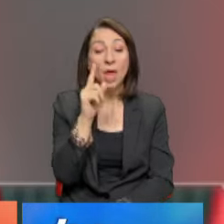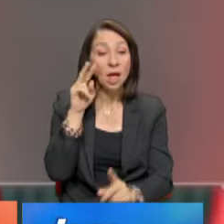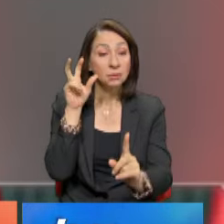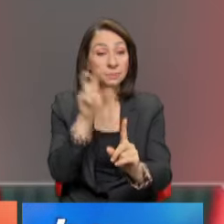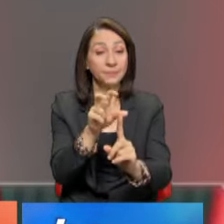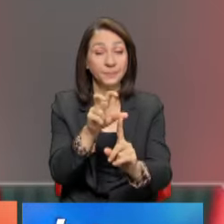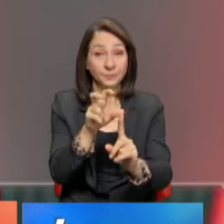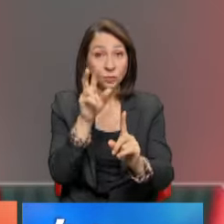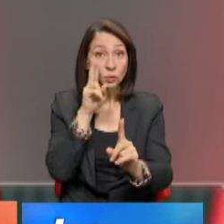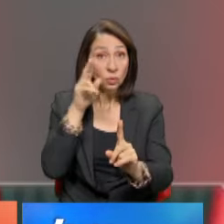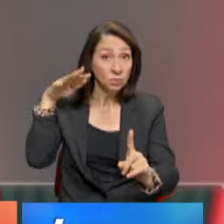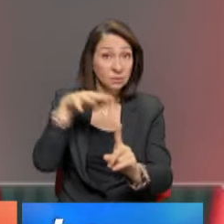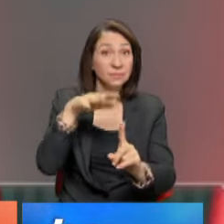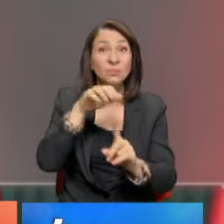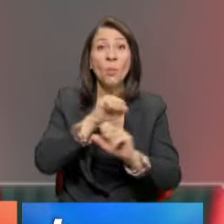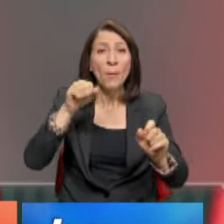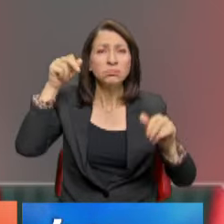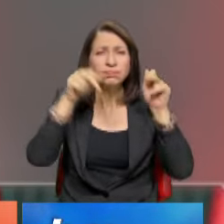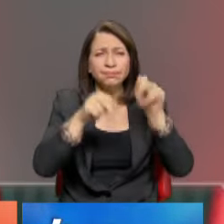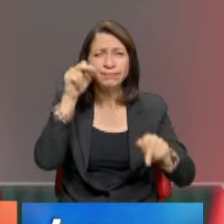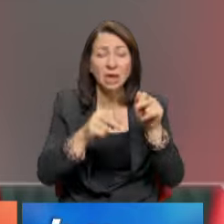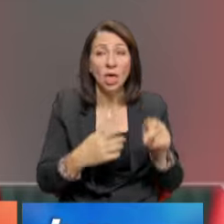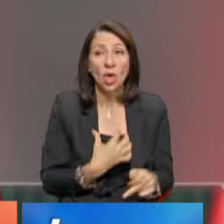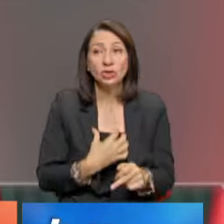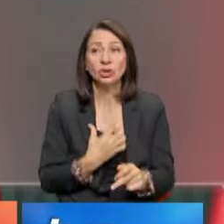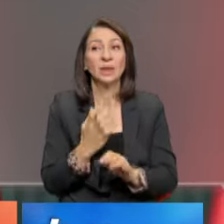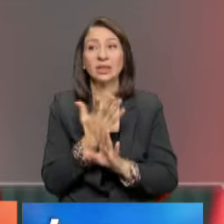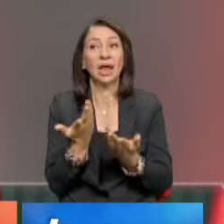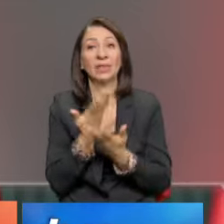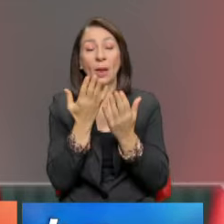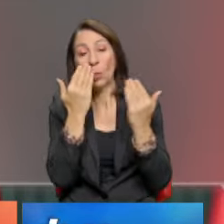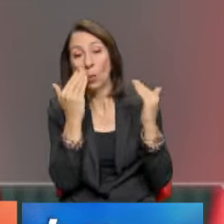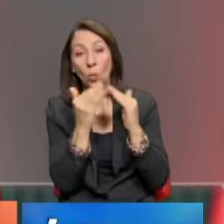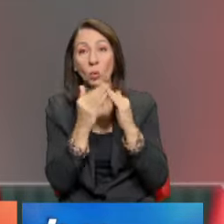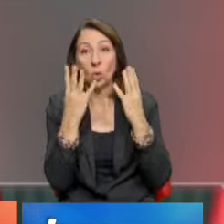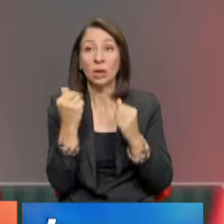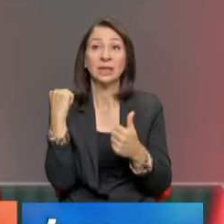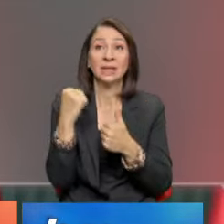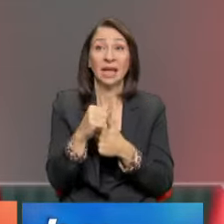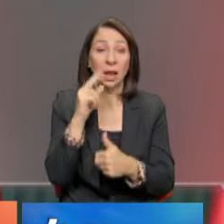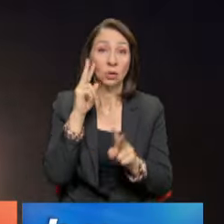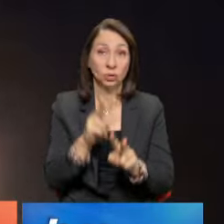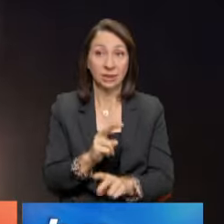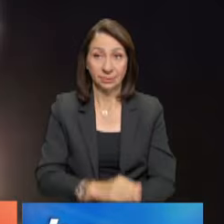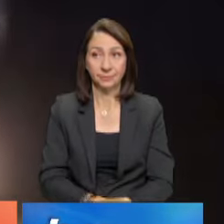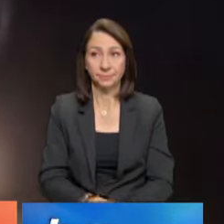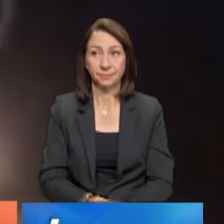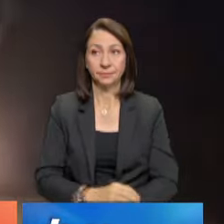yönelik başlattığı son saldırılar endişelerimizin ne kadar yerinde olduğunu bir kez daha gösterdi.